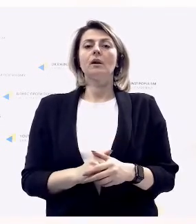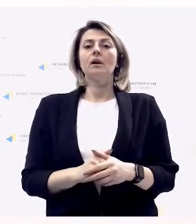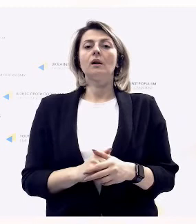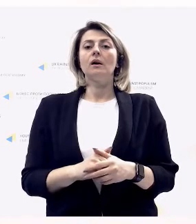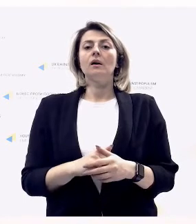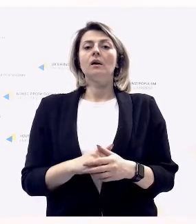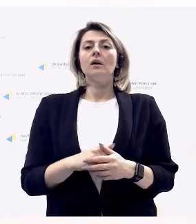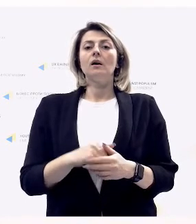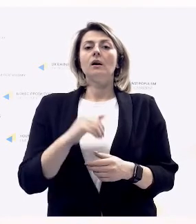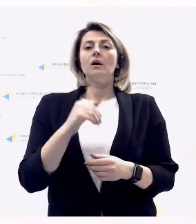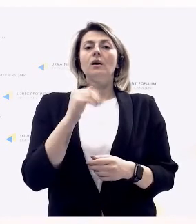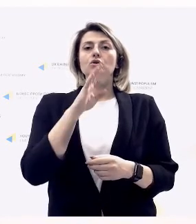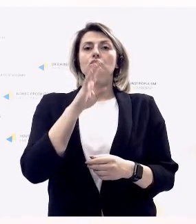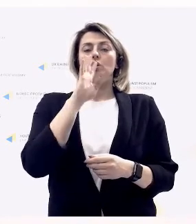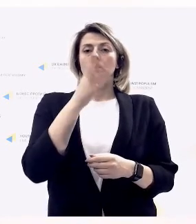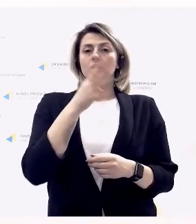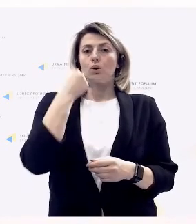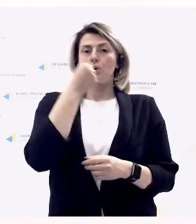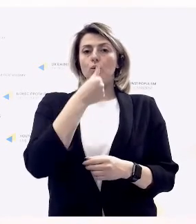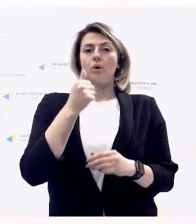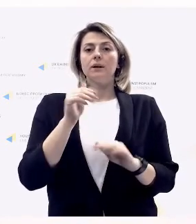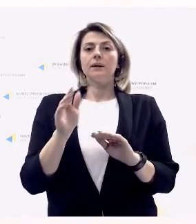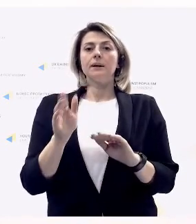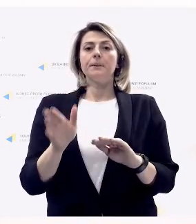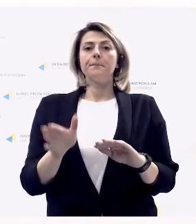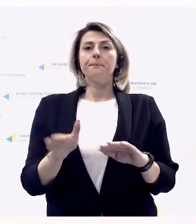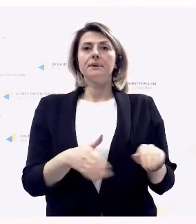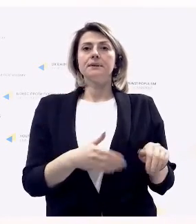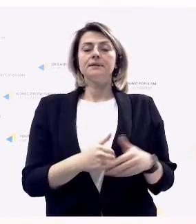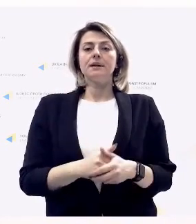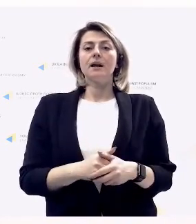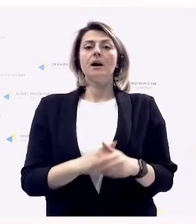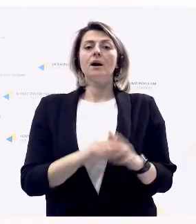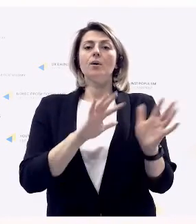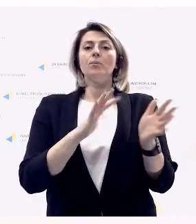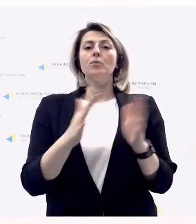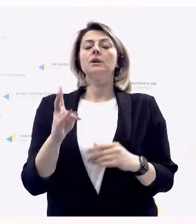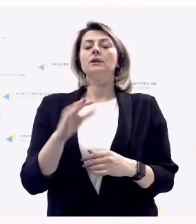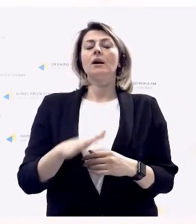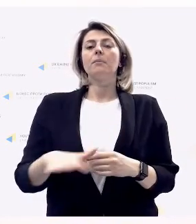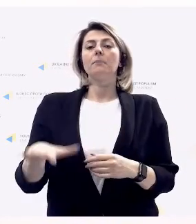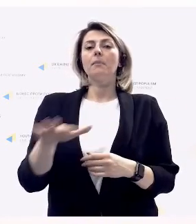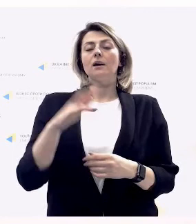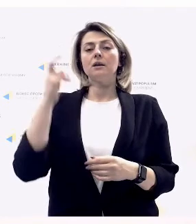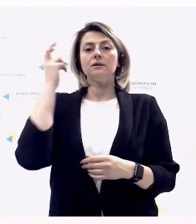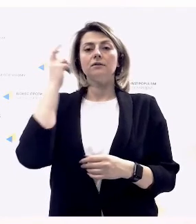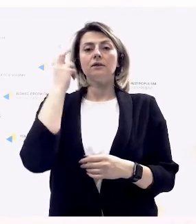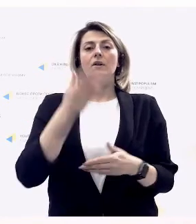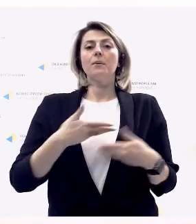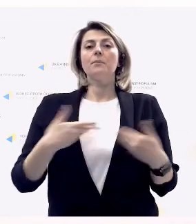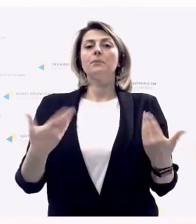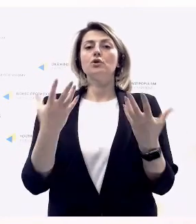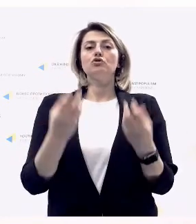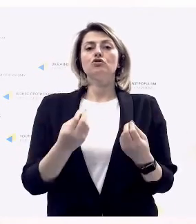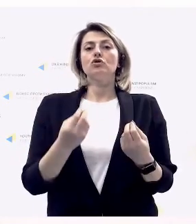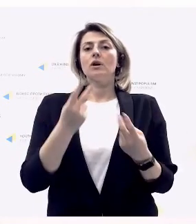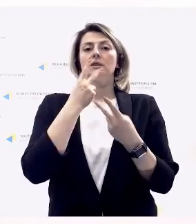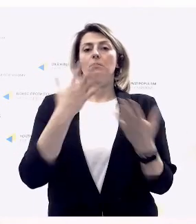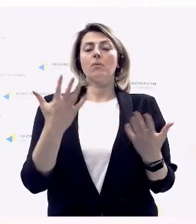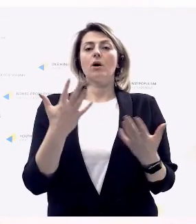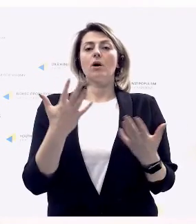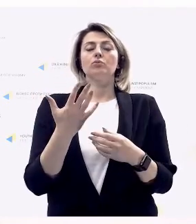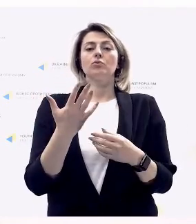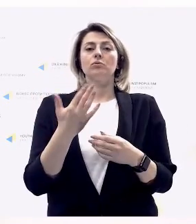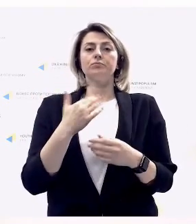4 роки після подій на Майдані в Києві, ми все ще не бачимо достатнього